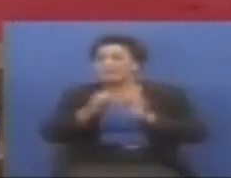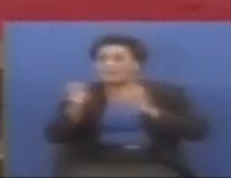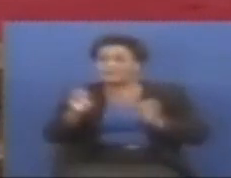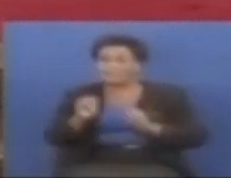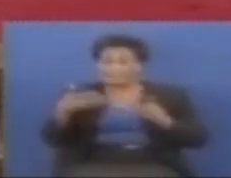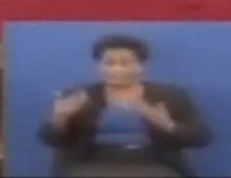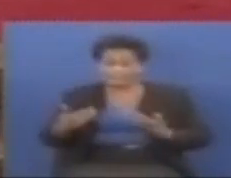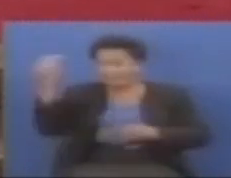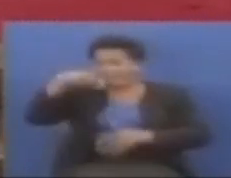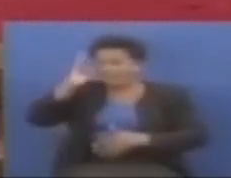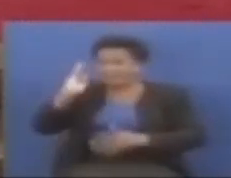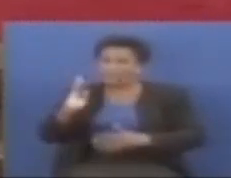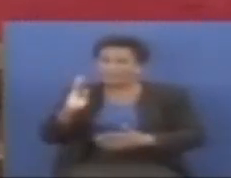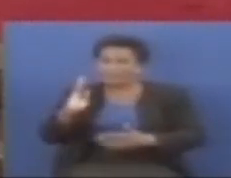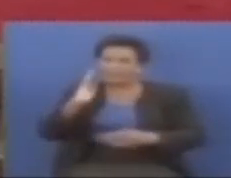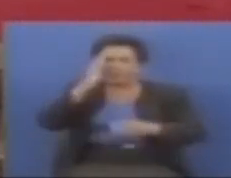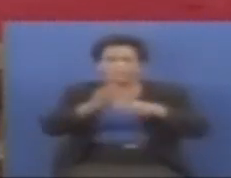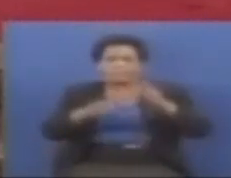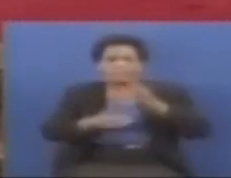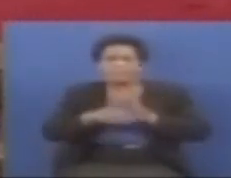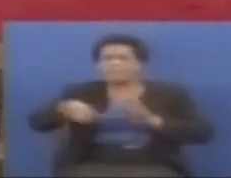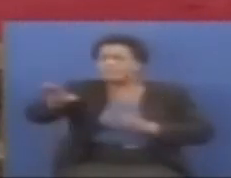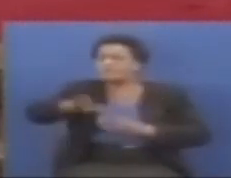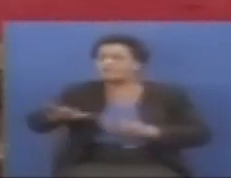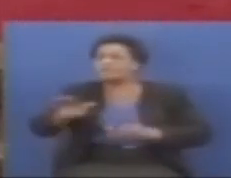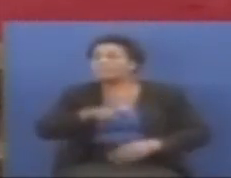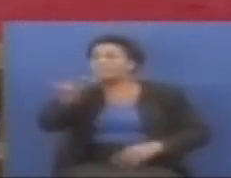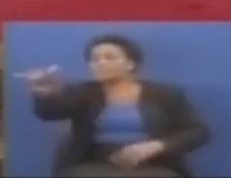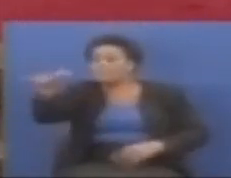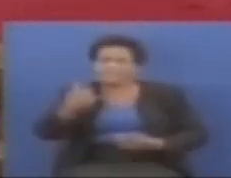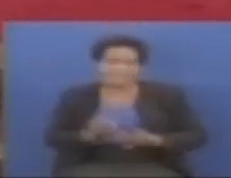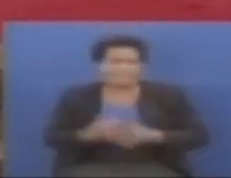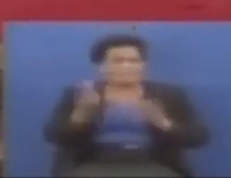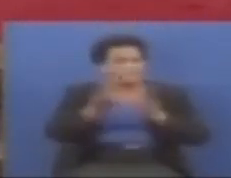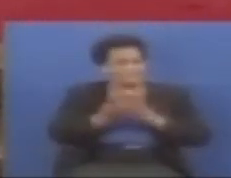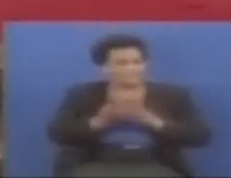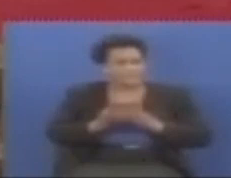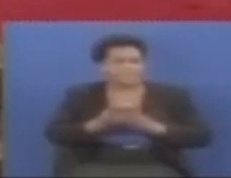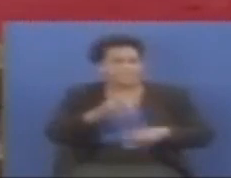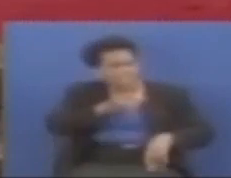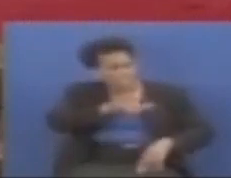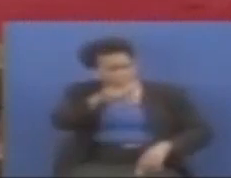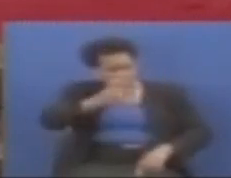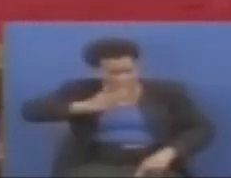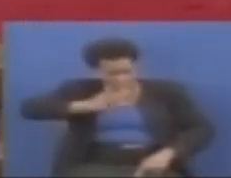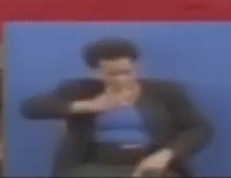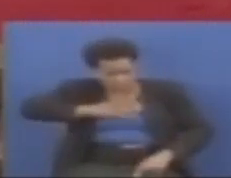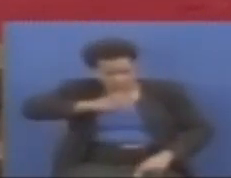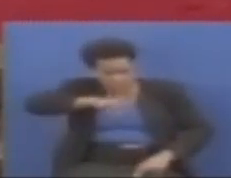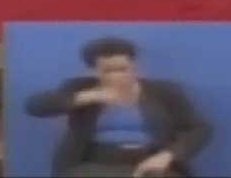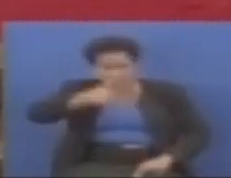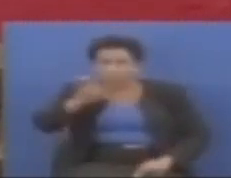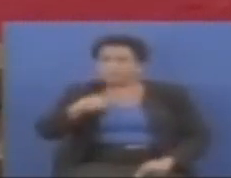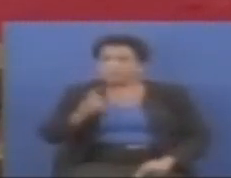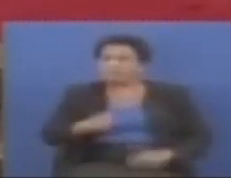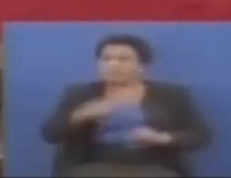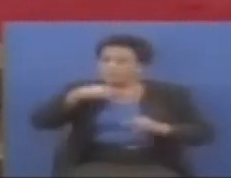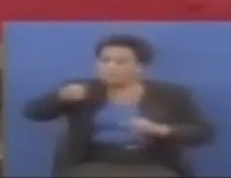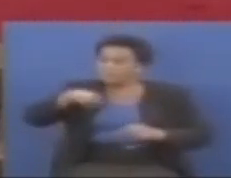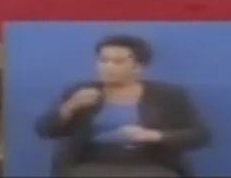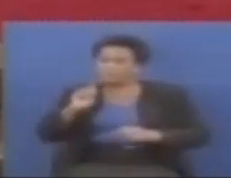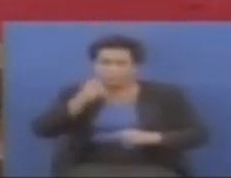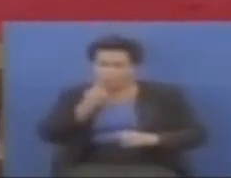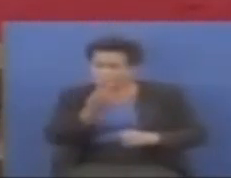Lakini maparachichi hayo yanaozea kwenye mashamba, hawana soko la kuuza hayo maparachichi yao. Ni lini